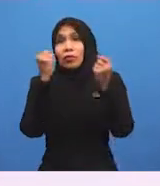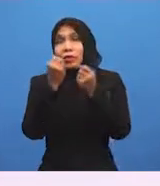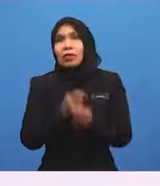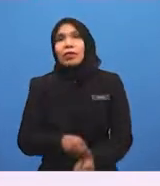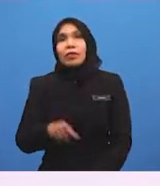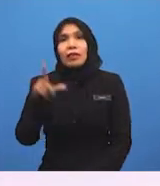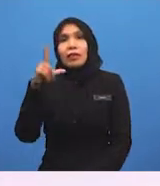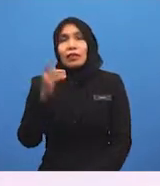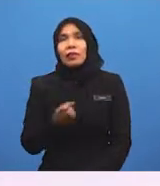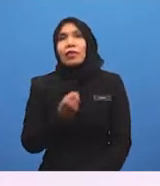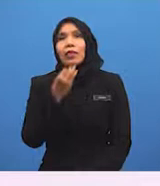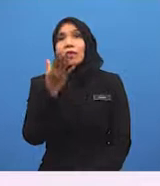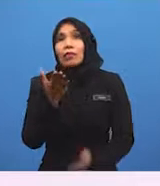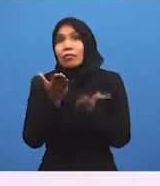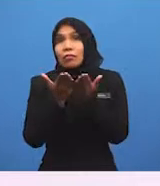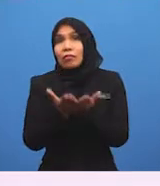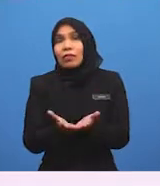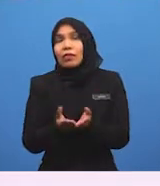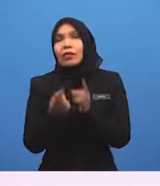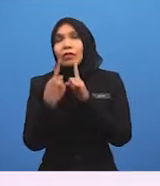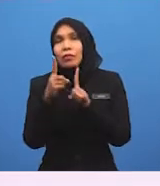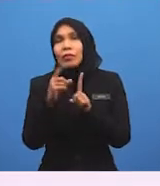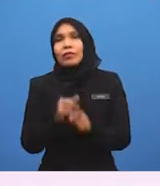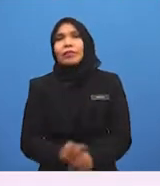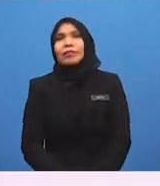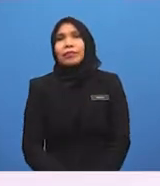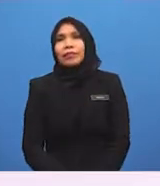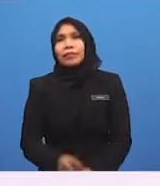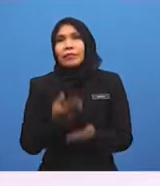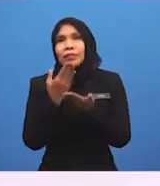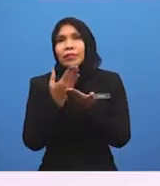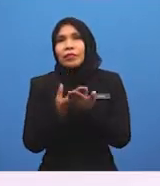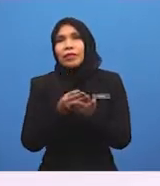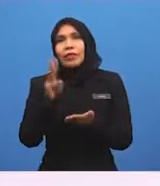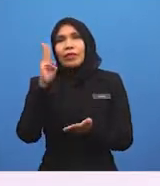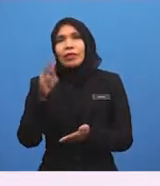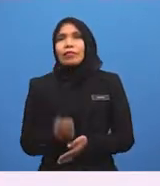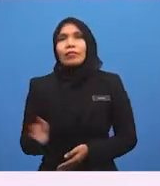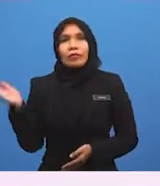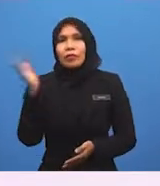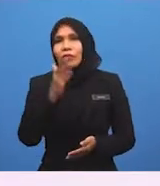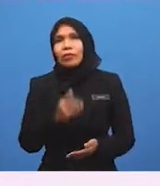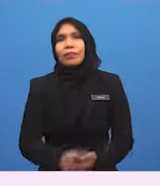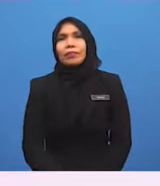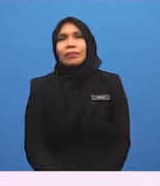memberikan cadangan jawapan kepada mereka. Baik, Wan. Jom, kamu mula dahulu.